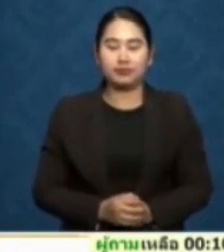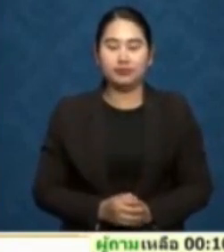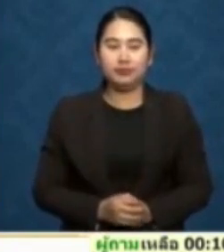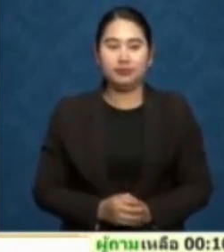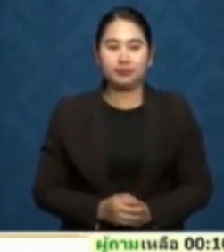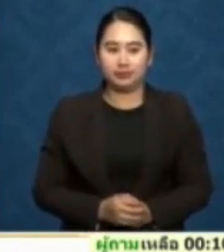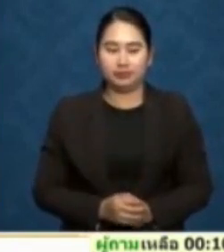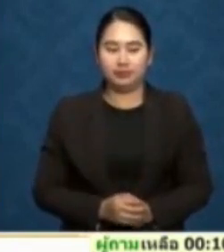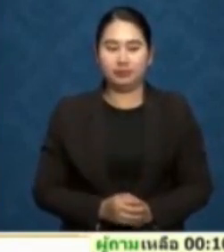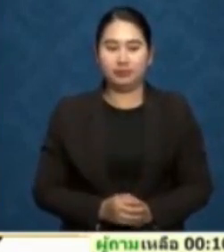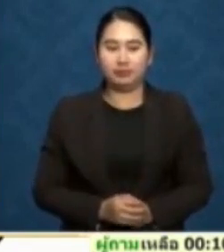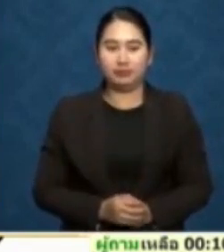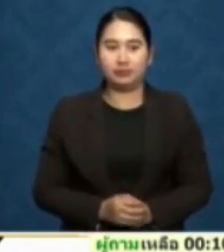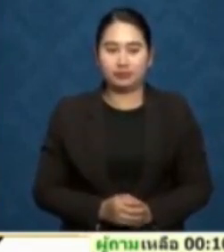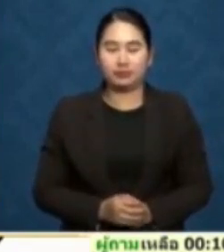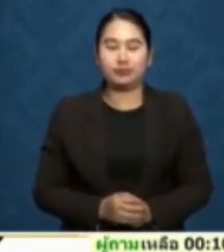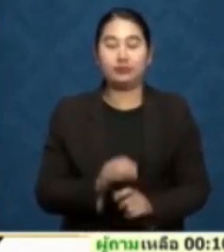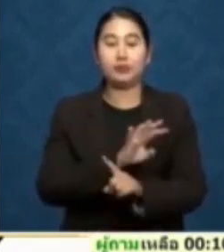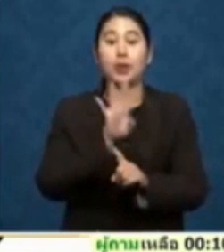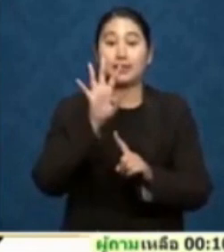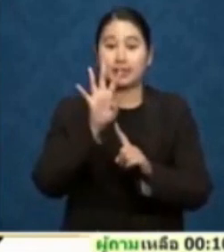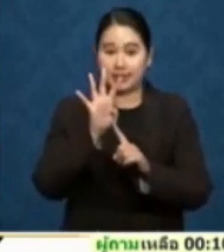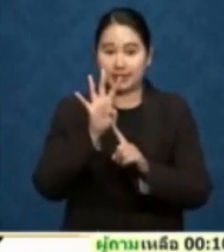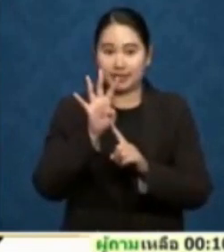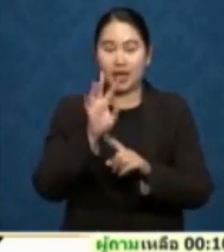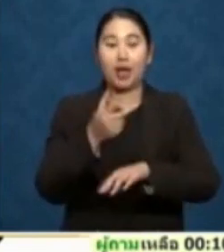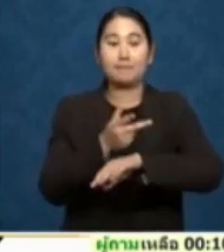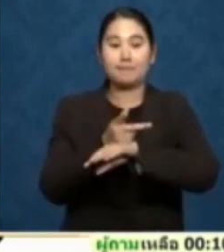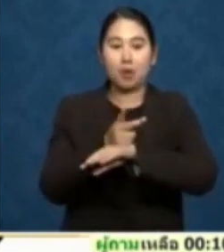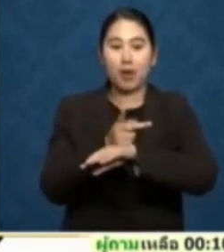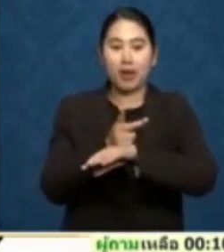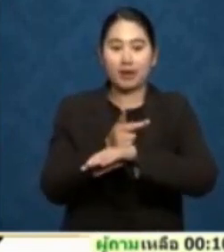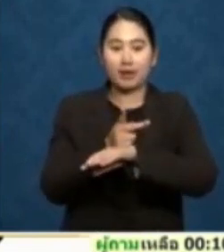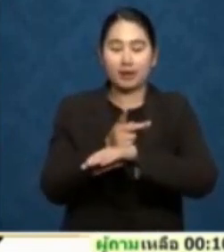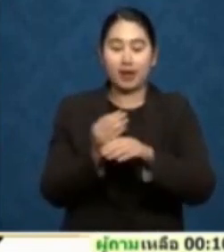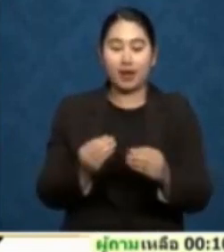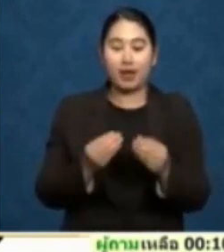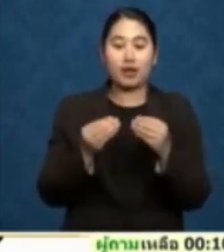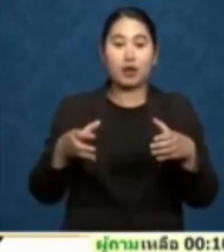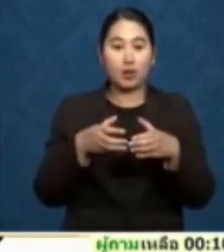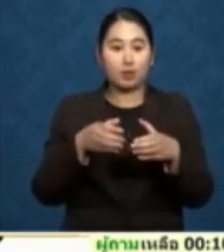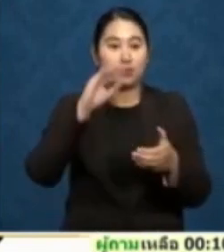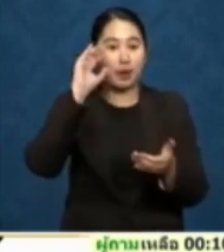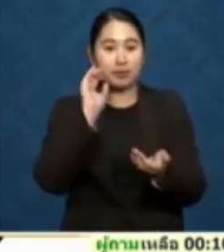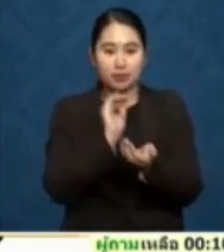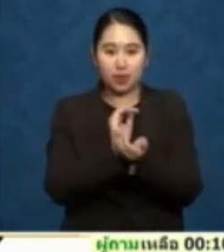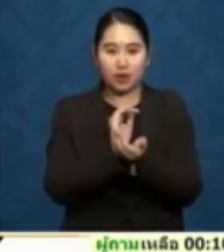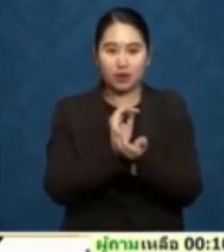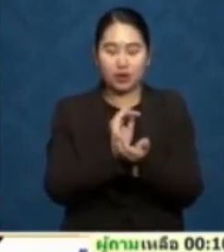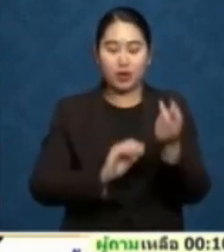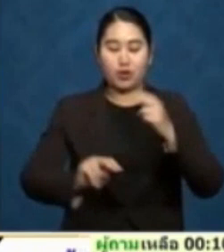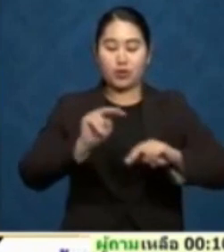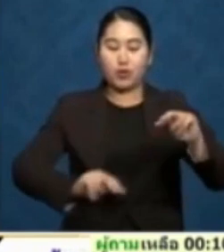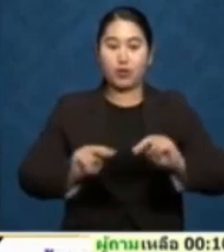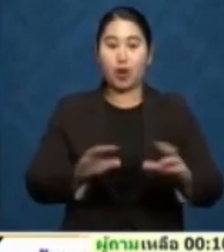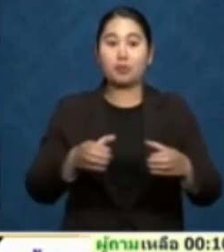นอกจากนี้ในวันที่4จังหวัดภูเก็ตได้มอบหมายให้ตำรวจและฝ่ายปกครองตรวจสอบบุคคลต่างชาติใน